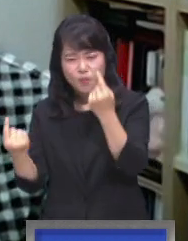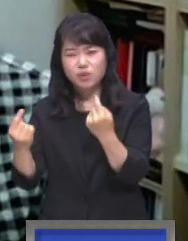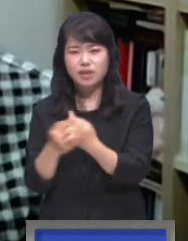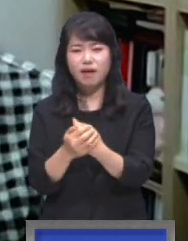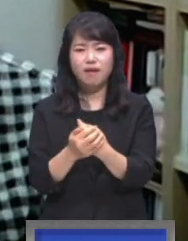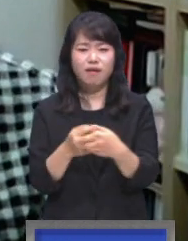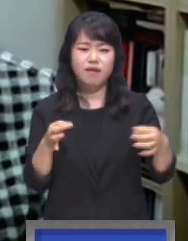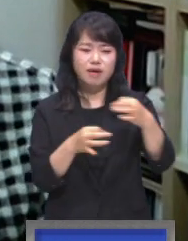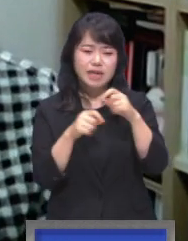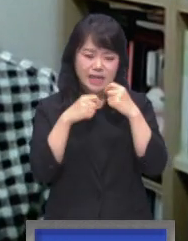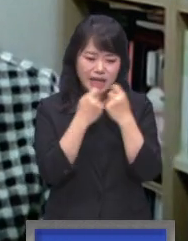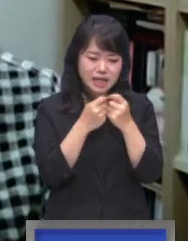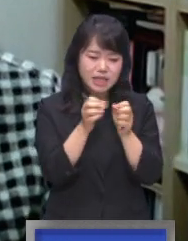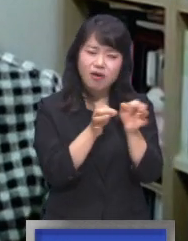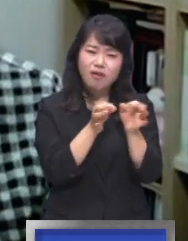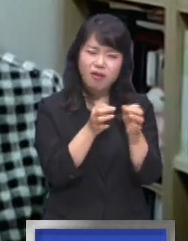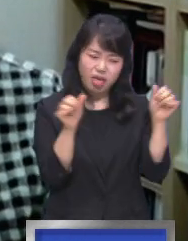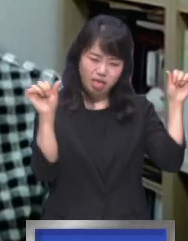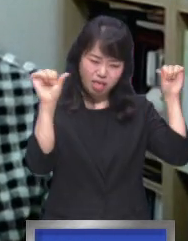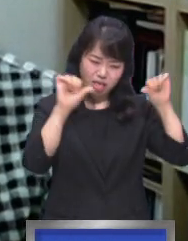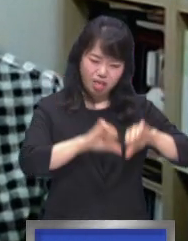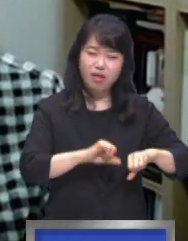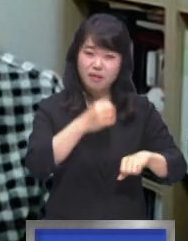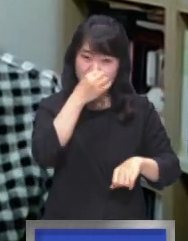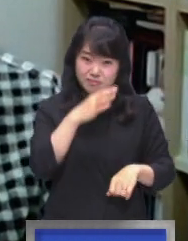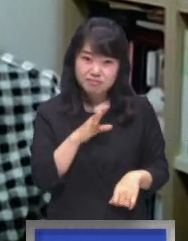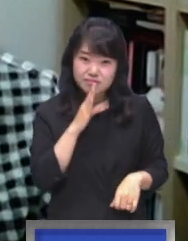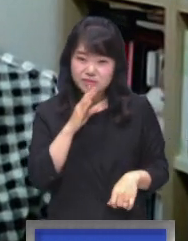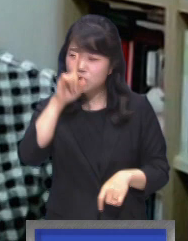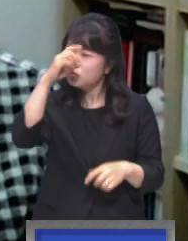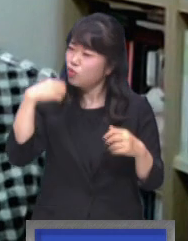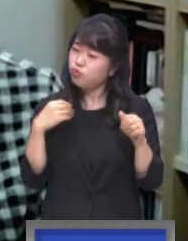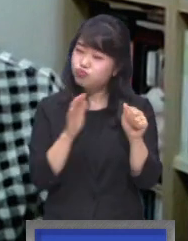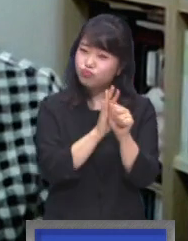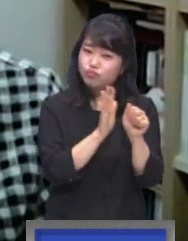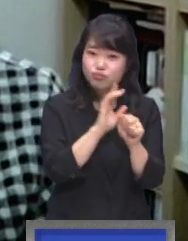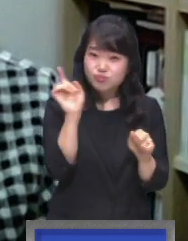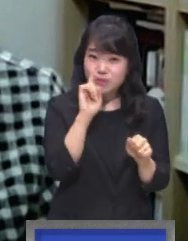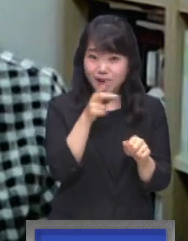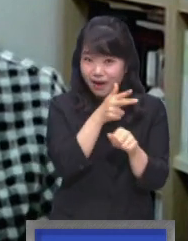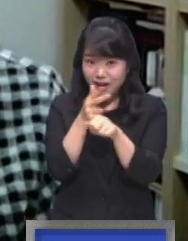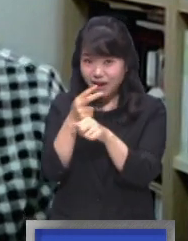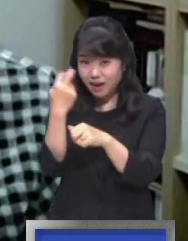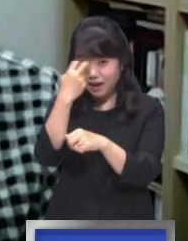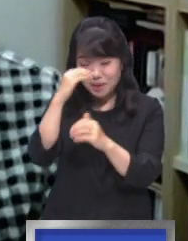침체기가 더 지속되고 있는데, 정부에서는 어떤 지원을 하고 있는지도 취재를 하셨다고요.